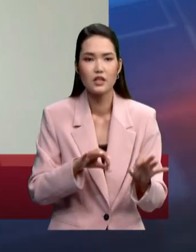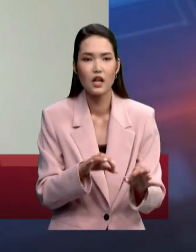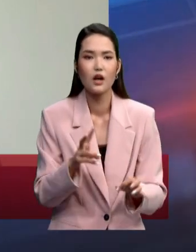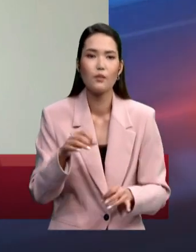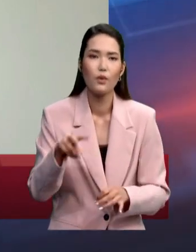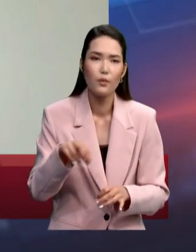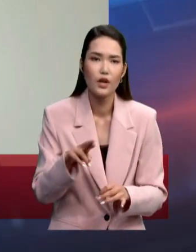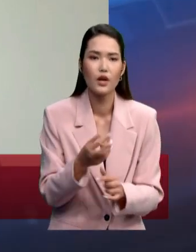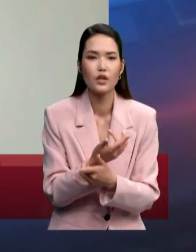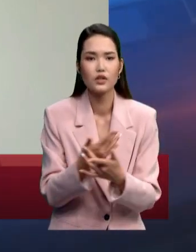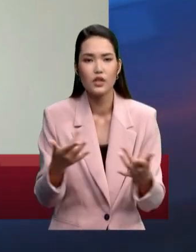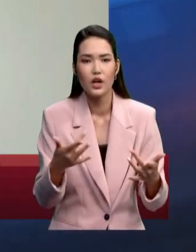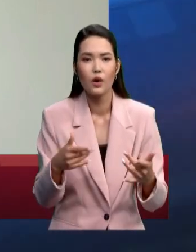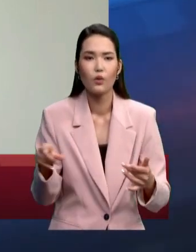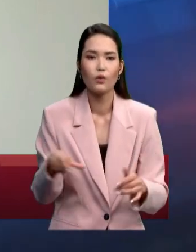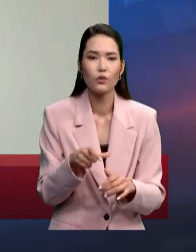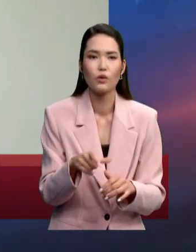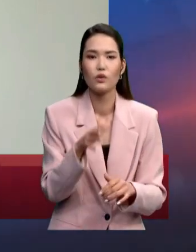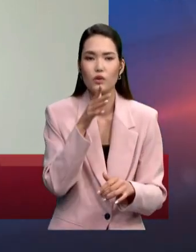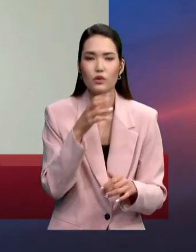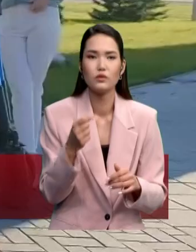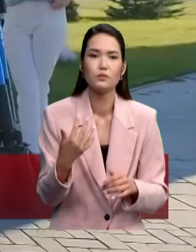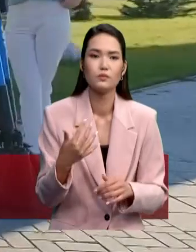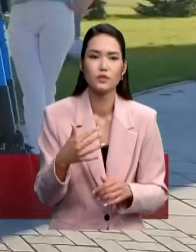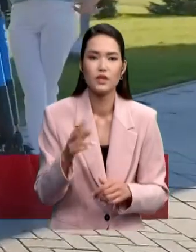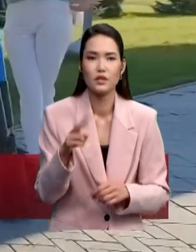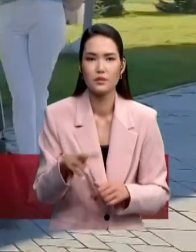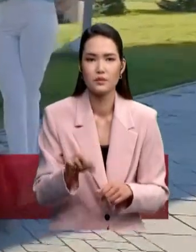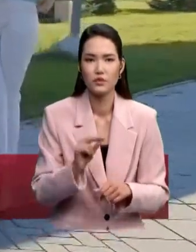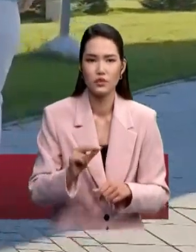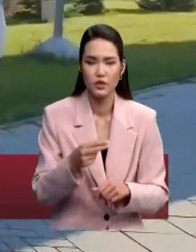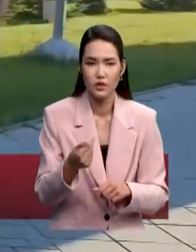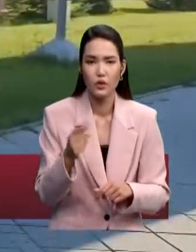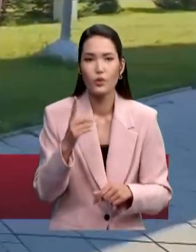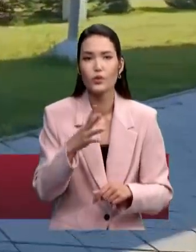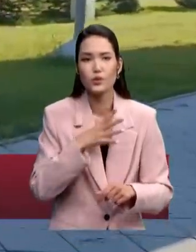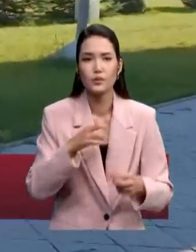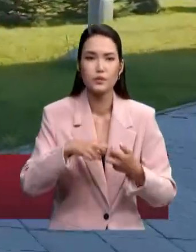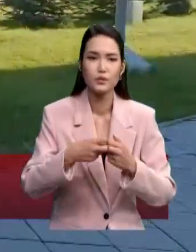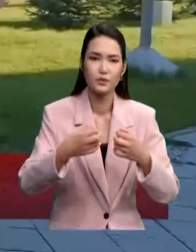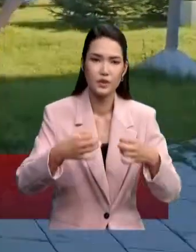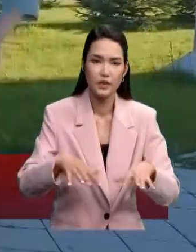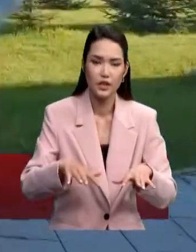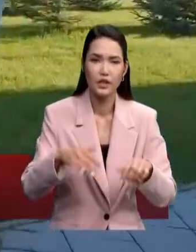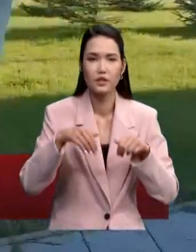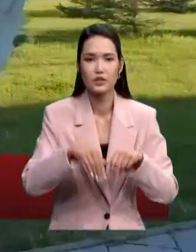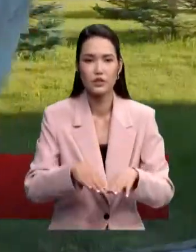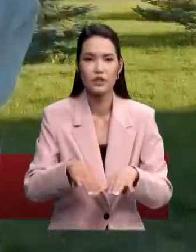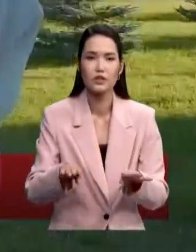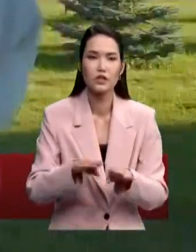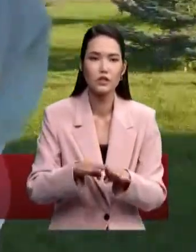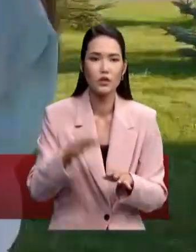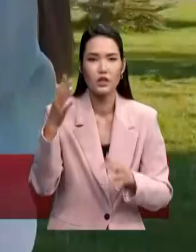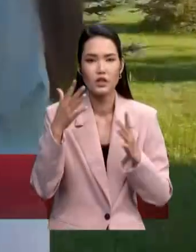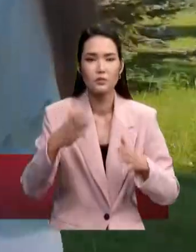Это транспортное средство со скоростью до 25 км в час. Чтобы решить проблему неразвитой инфраструктуры, мажилисвумен